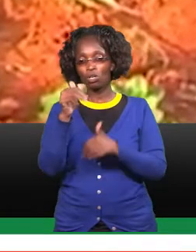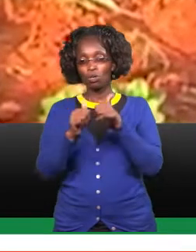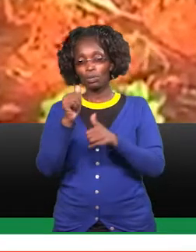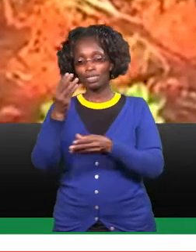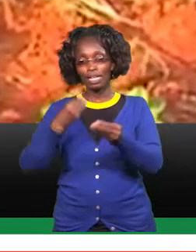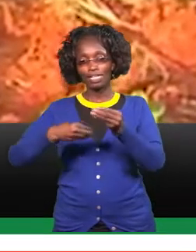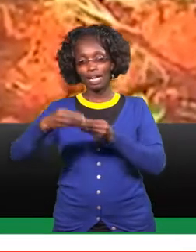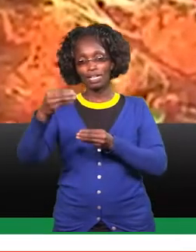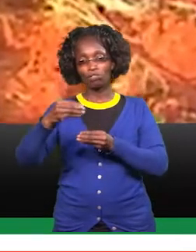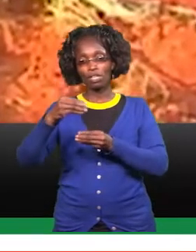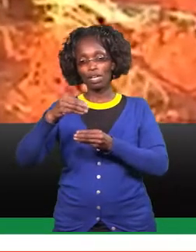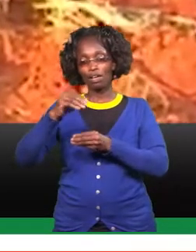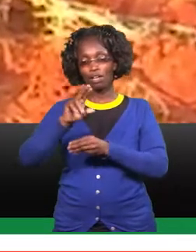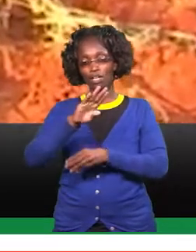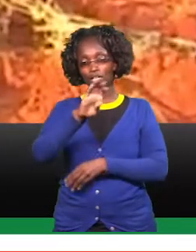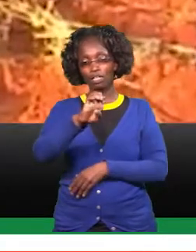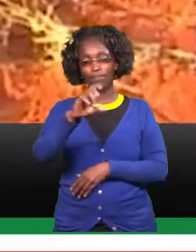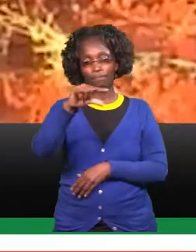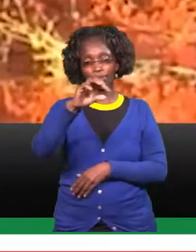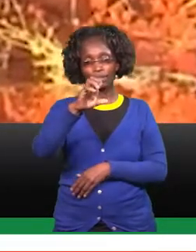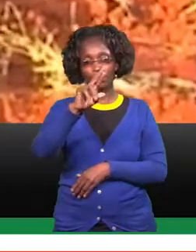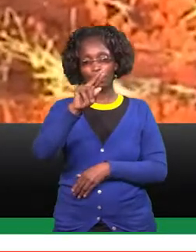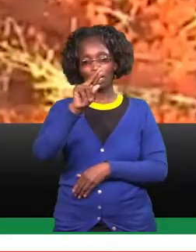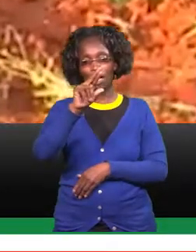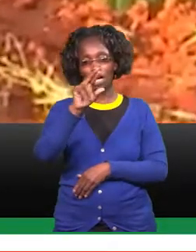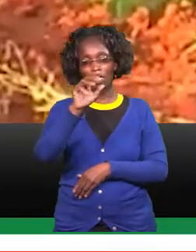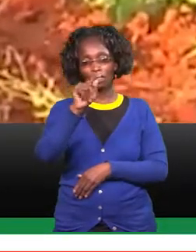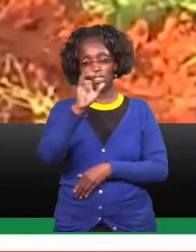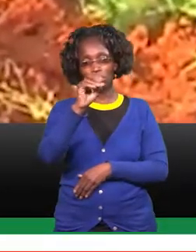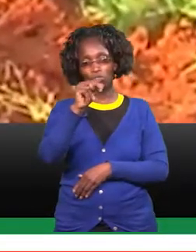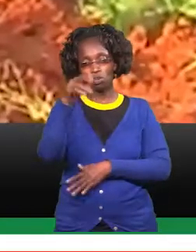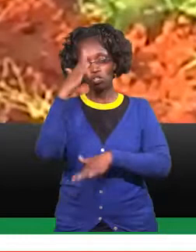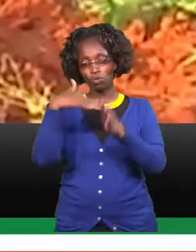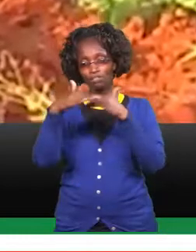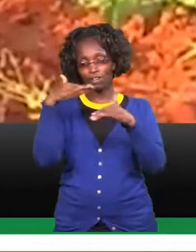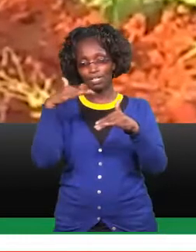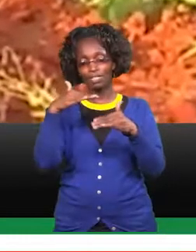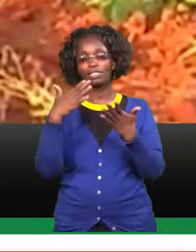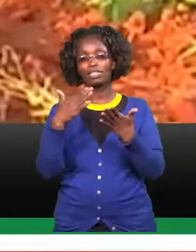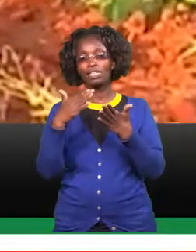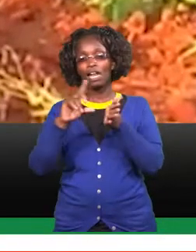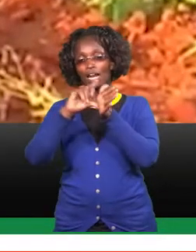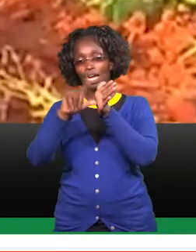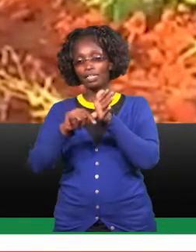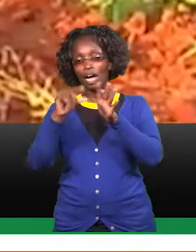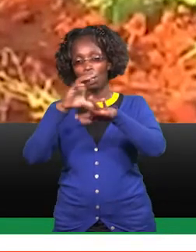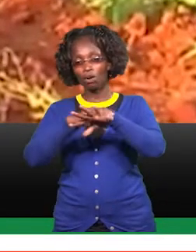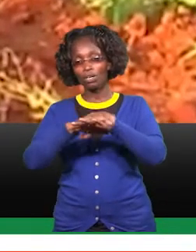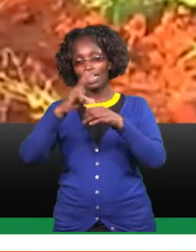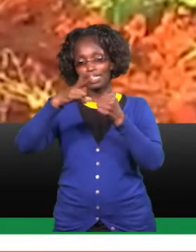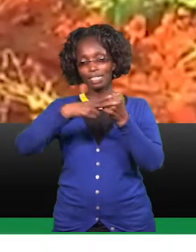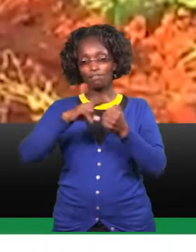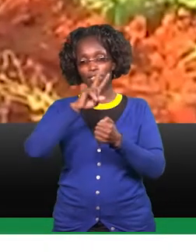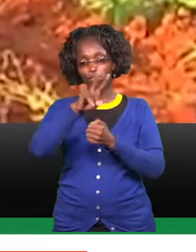ambapo aliuzia chuo kikuu cha Egerton, na msimu wa pili katika mwezi wa Oktoba hadi mwezi Disemba aliweza